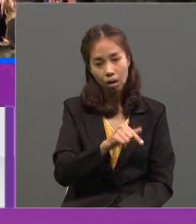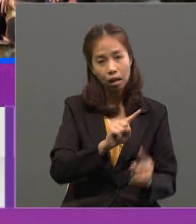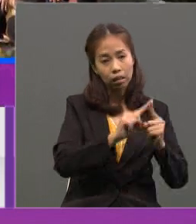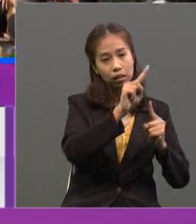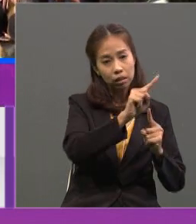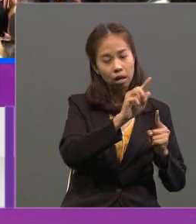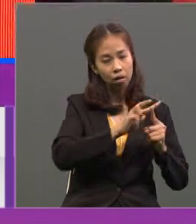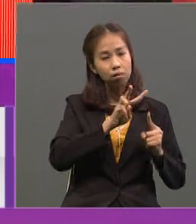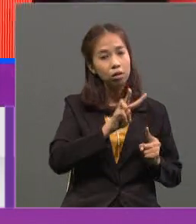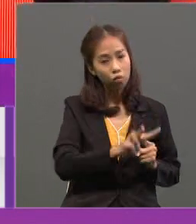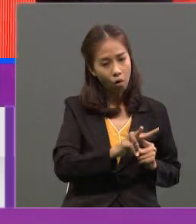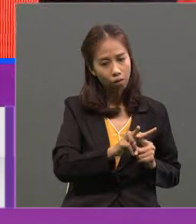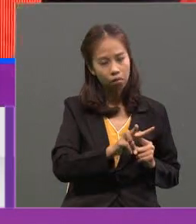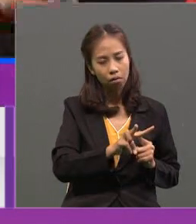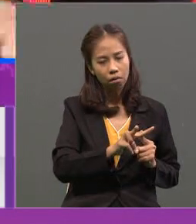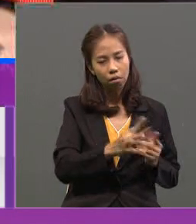W sponsor